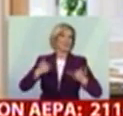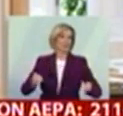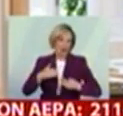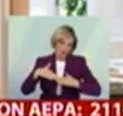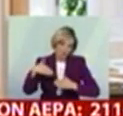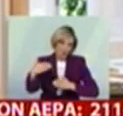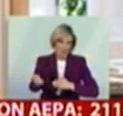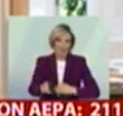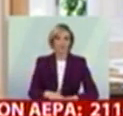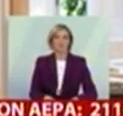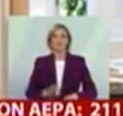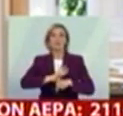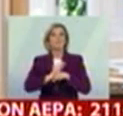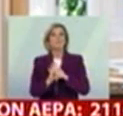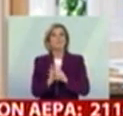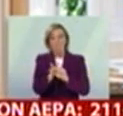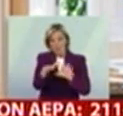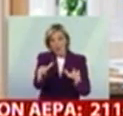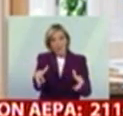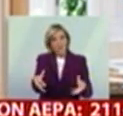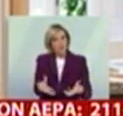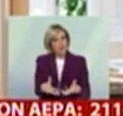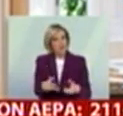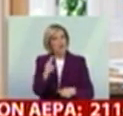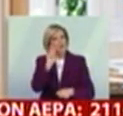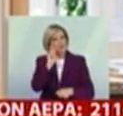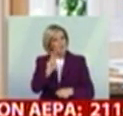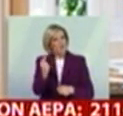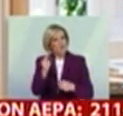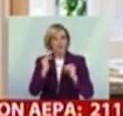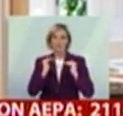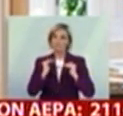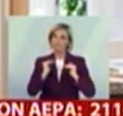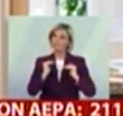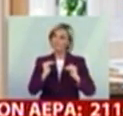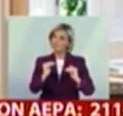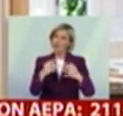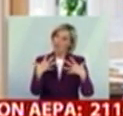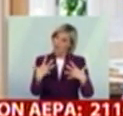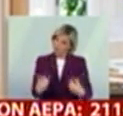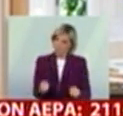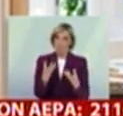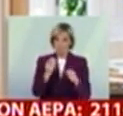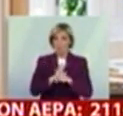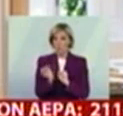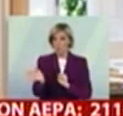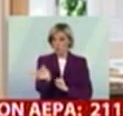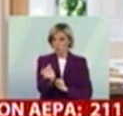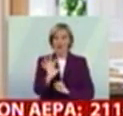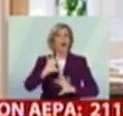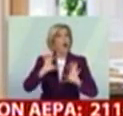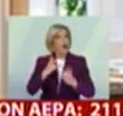Μητσοτάκη για τους ανεμβολίαστους υγειονομικούς να ανοίξει τις Μπουμπουλίνας